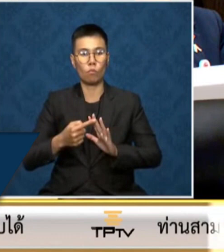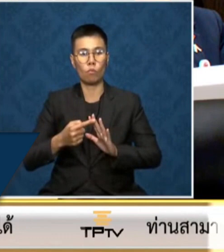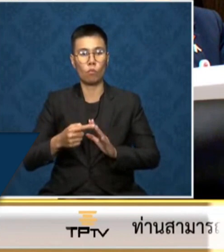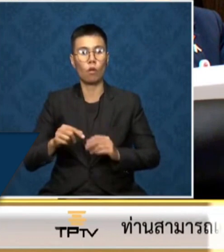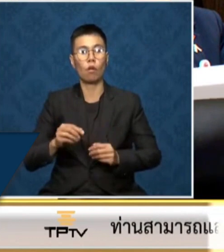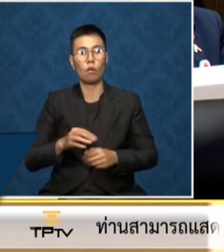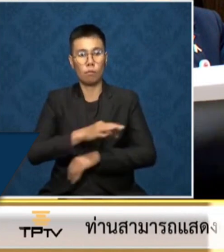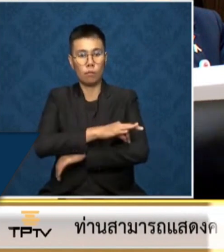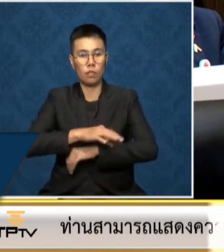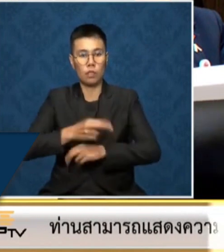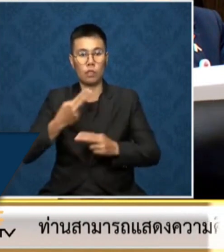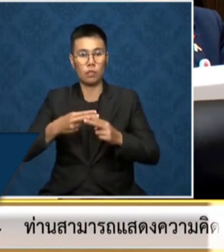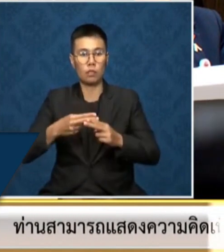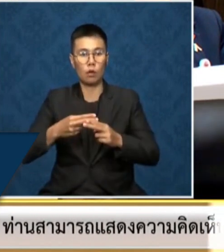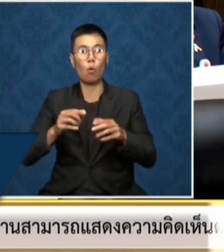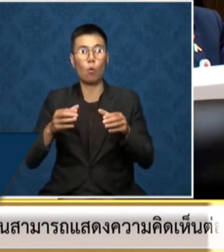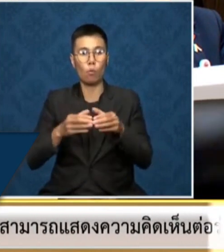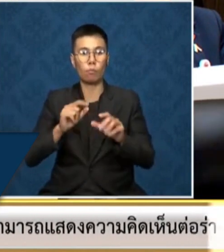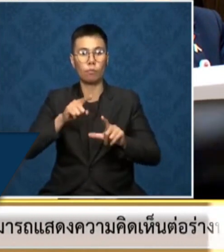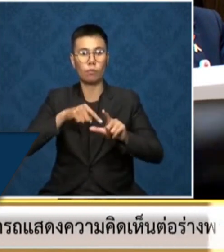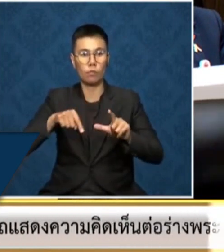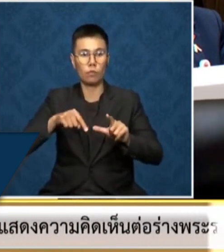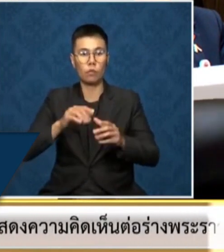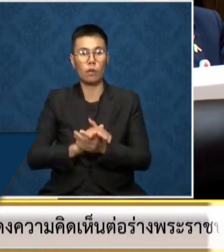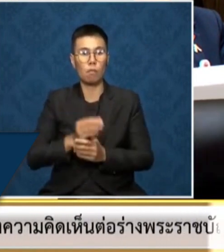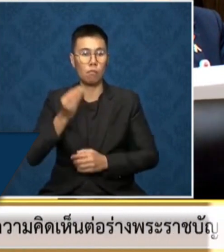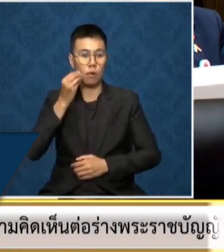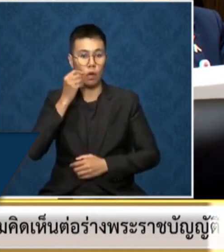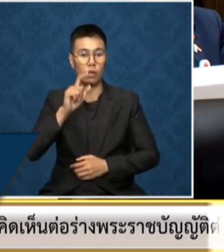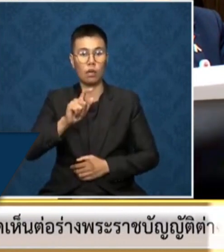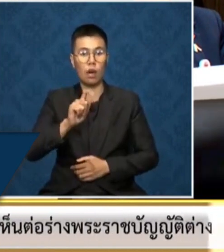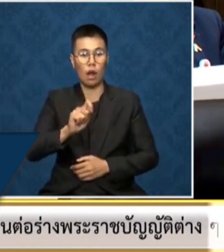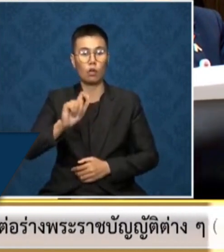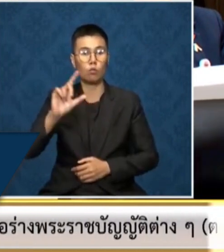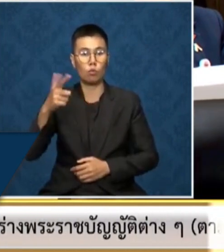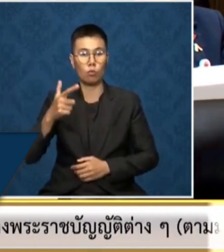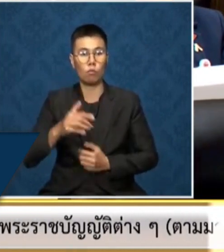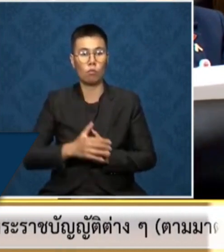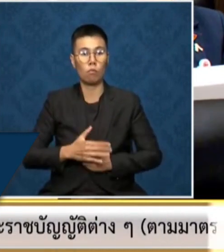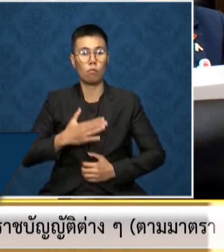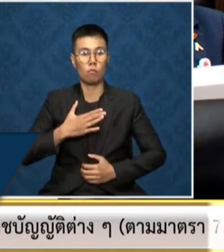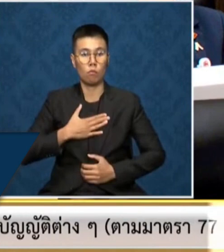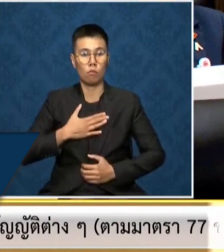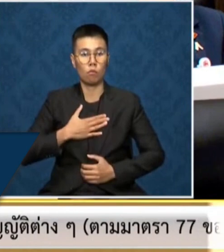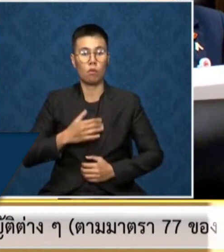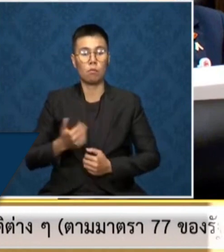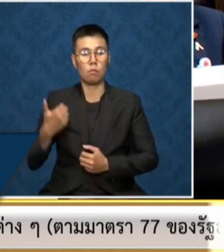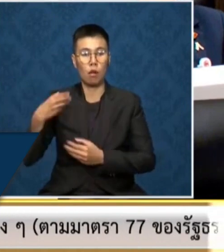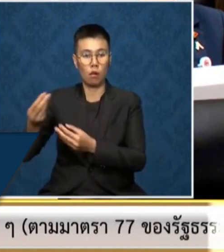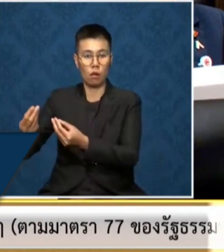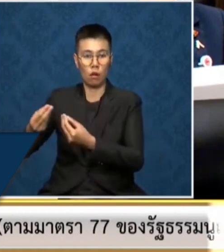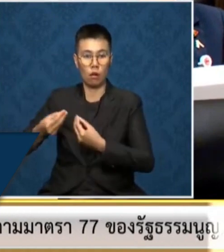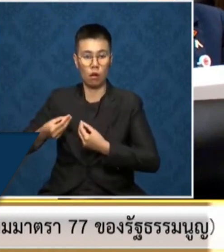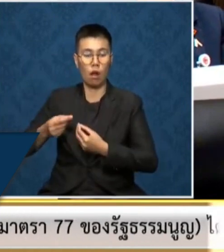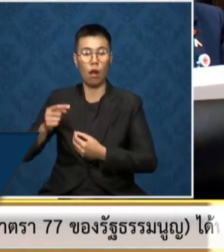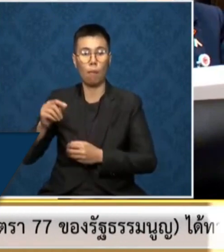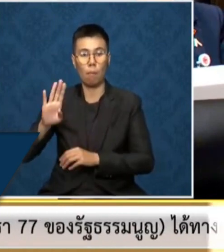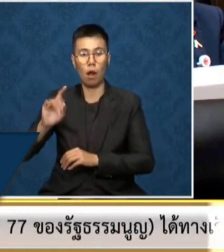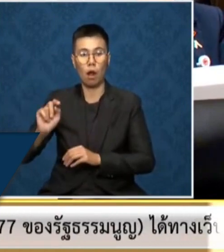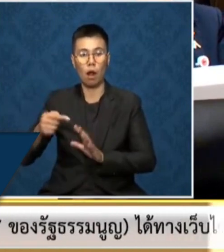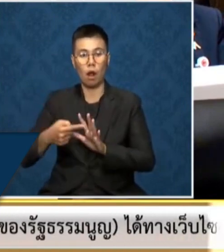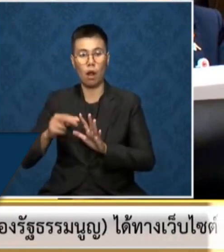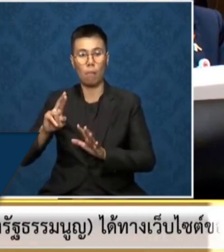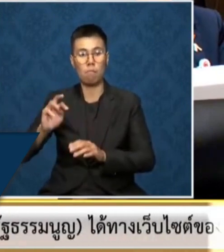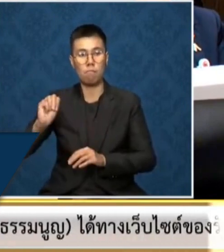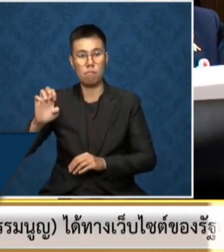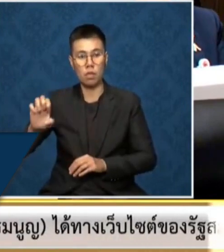แบบมริีกอะไรชื่อ พักเข้าใกลาย คนจงหวดอางทองับผมไดรบมอบหมายจากคุประมียจงเจเรินและเพอนสมา